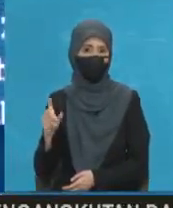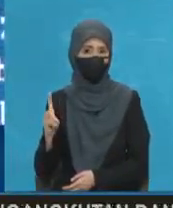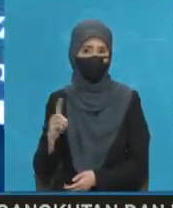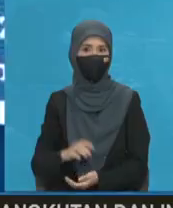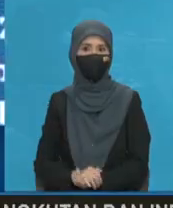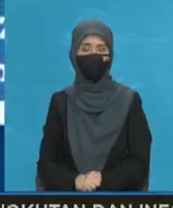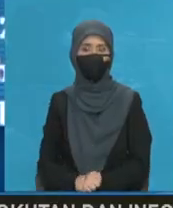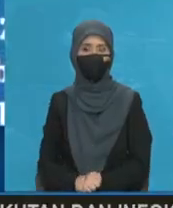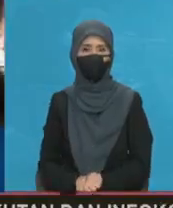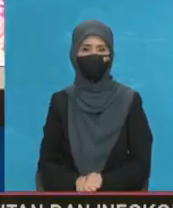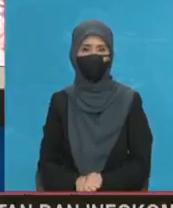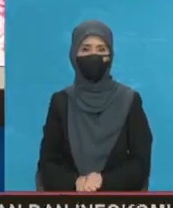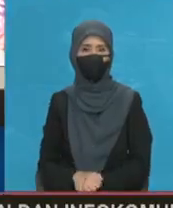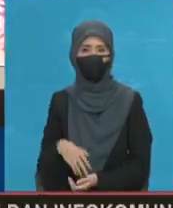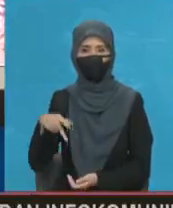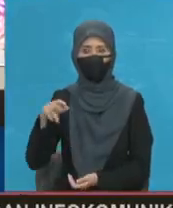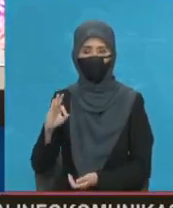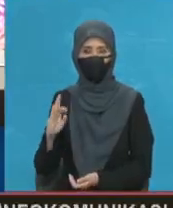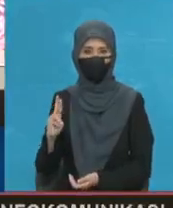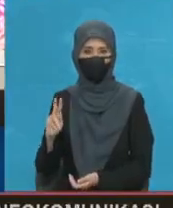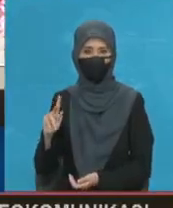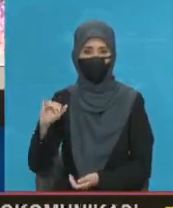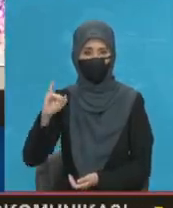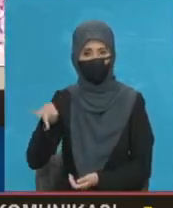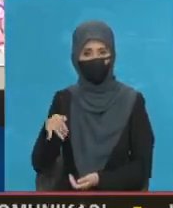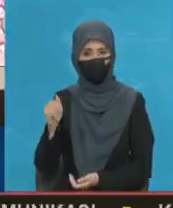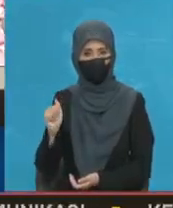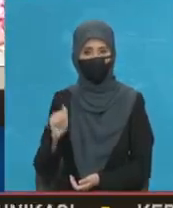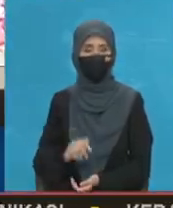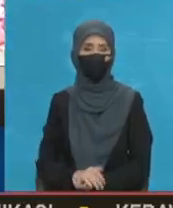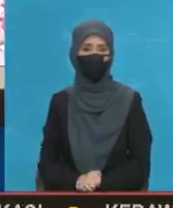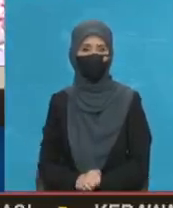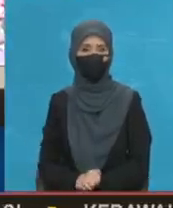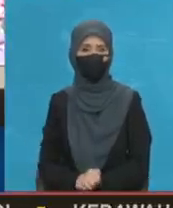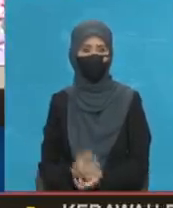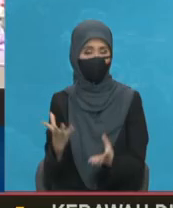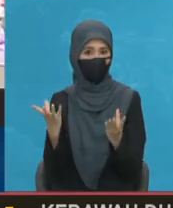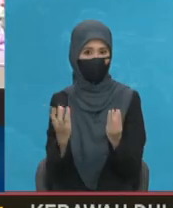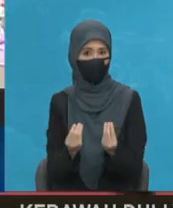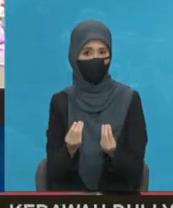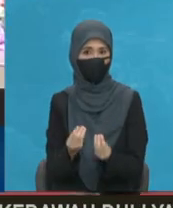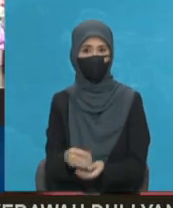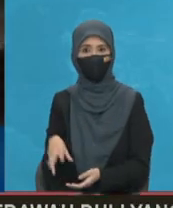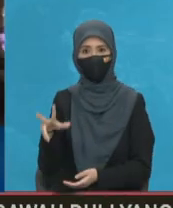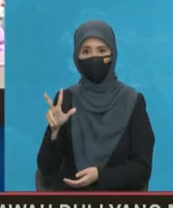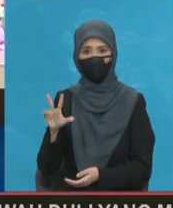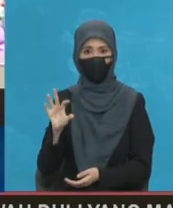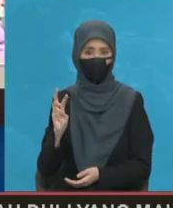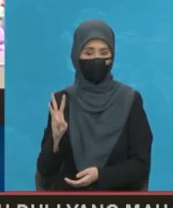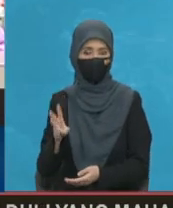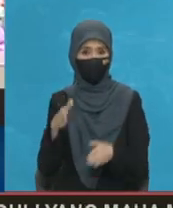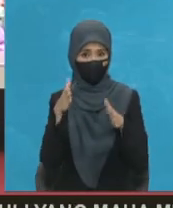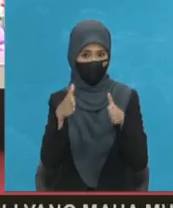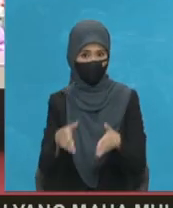jurutera dan architect puzzle pengerusi bahagian arkitek dari jumlah tersebut seramai 36 graduan menerima